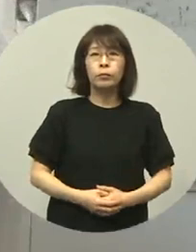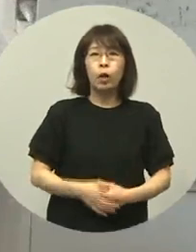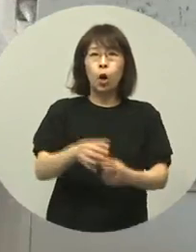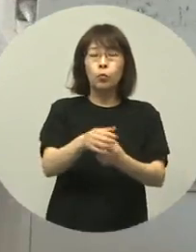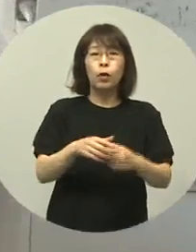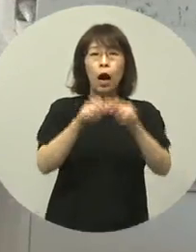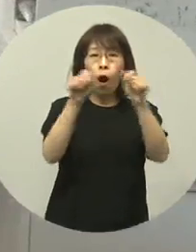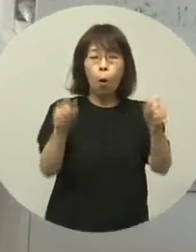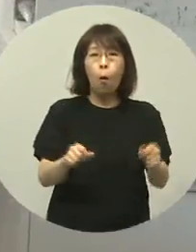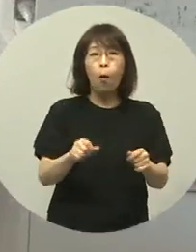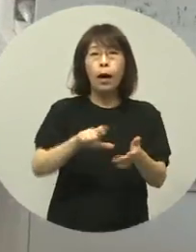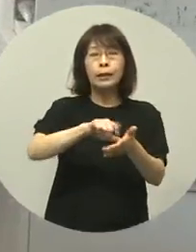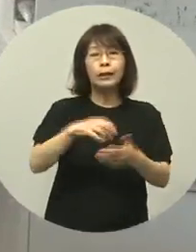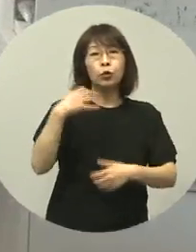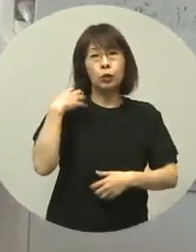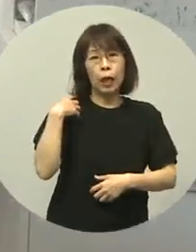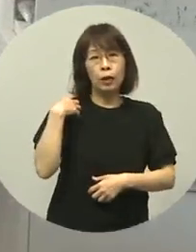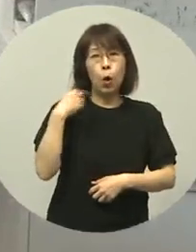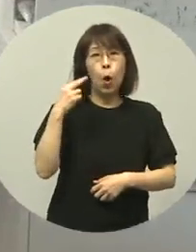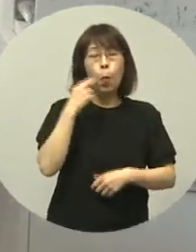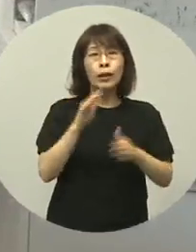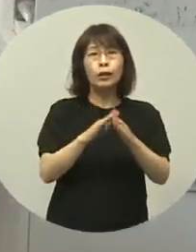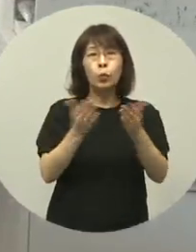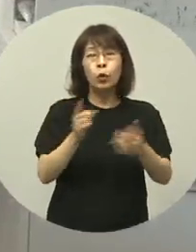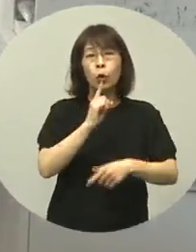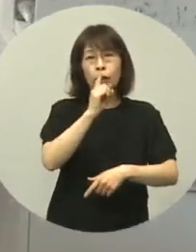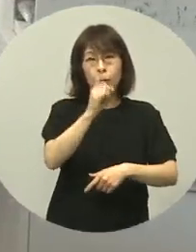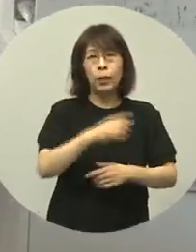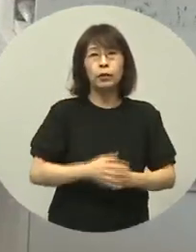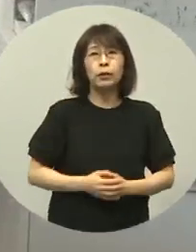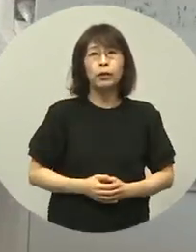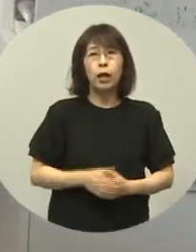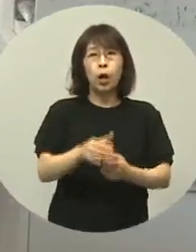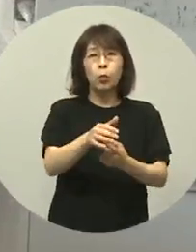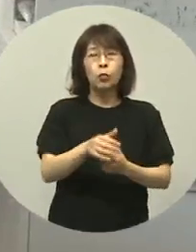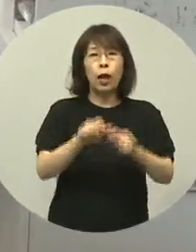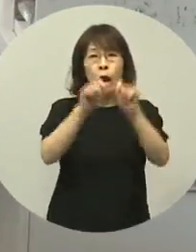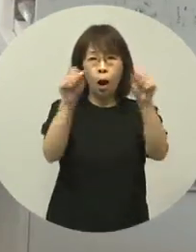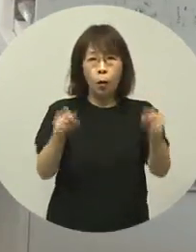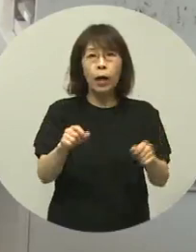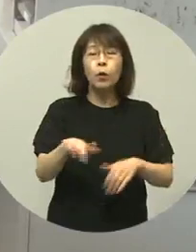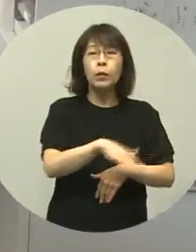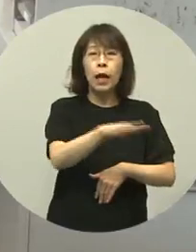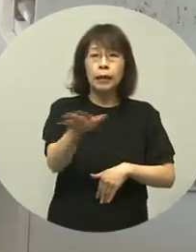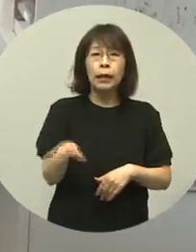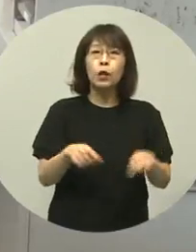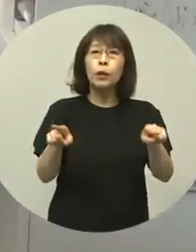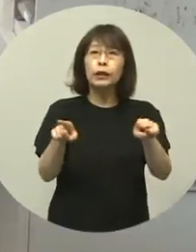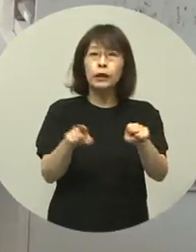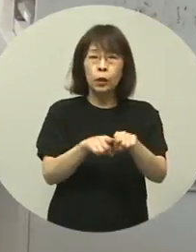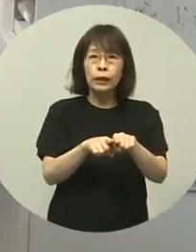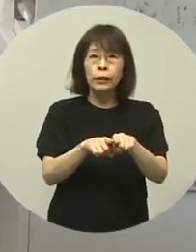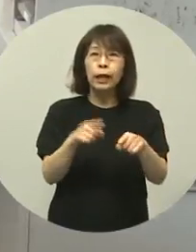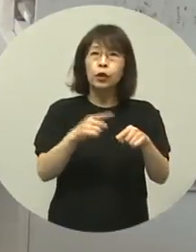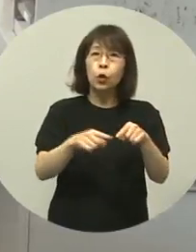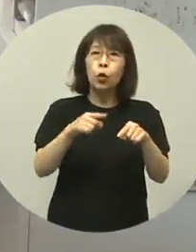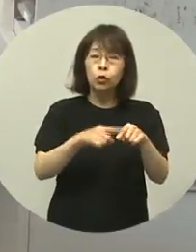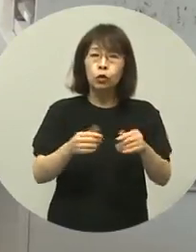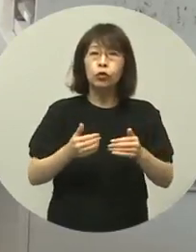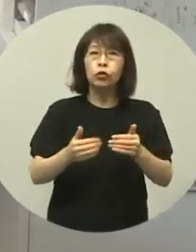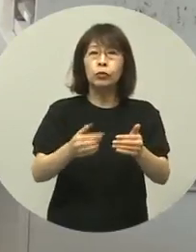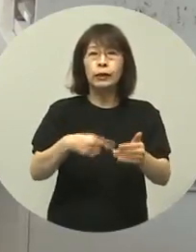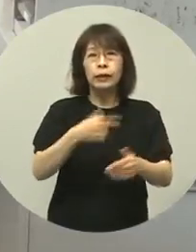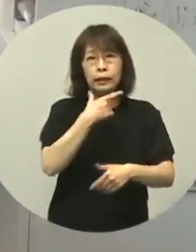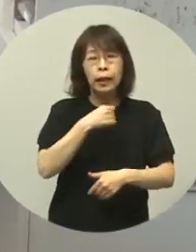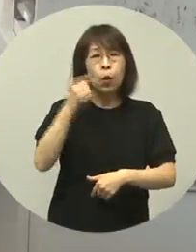村岡地区を担当している松本です。村岡地区の皆さんとともに、一歩一歩歩んでいきたいと思